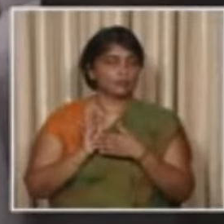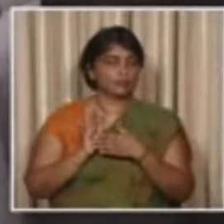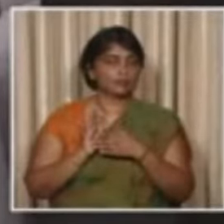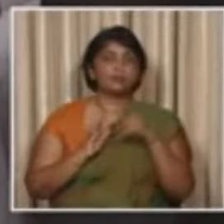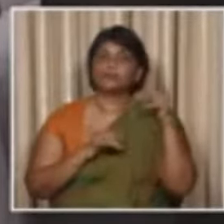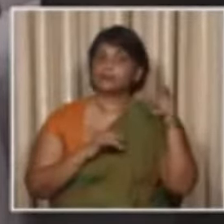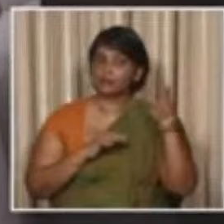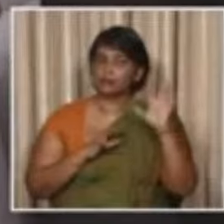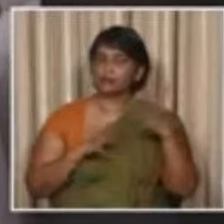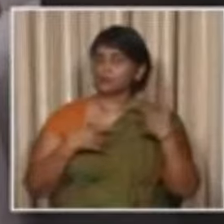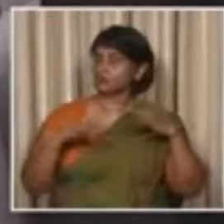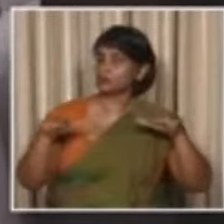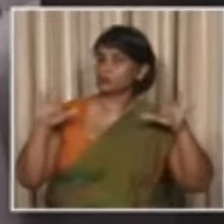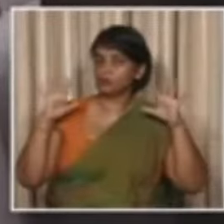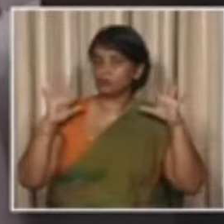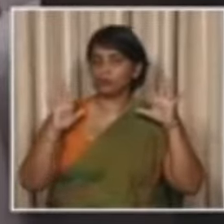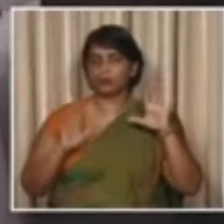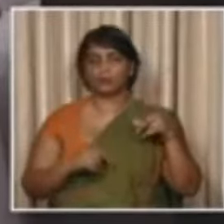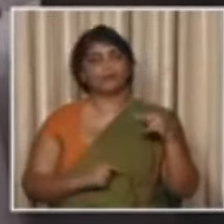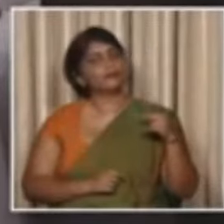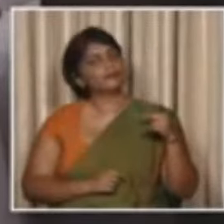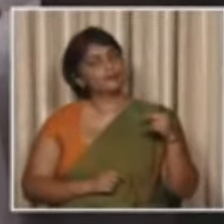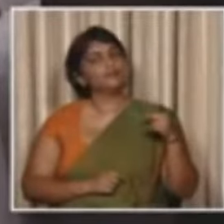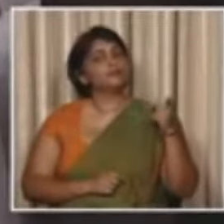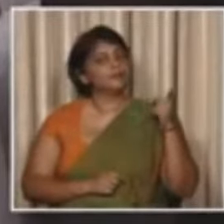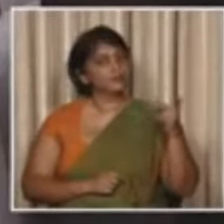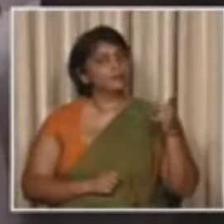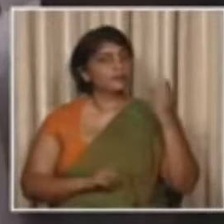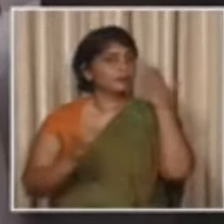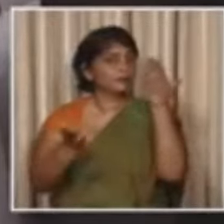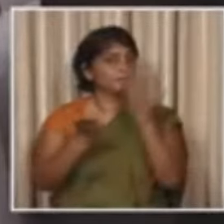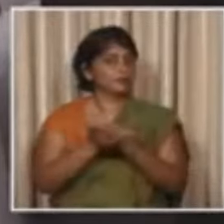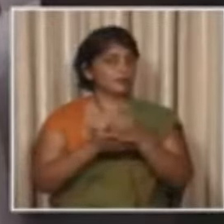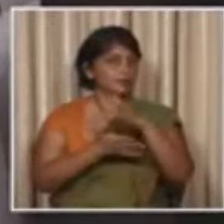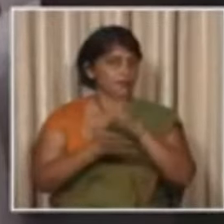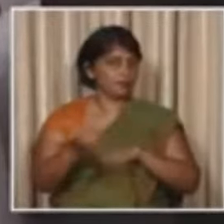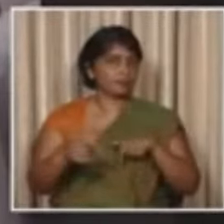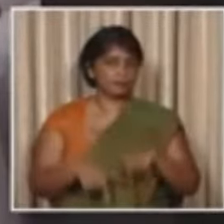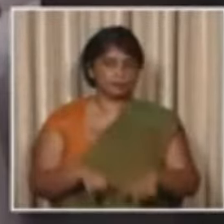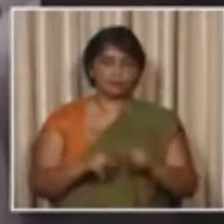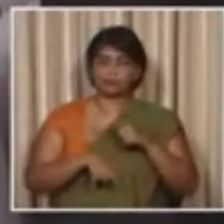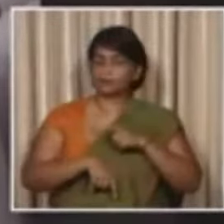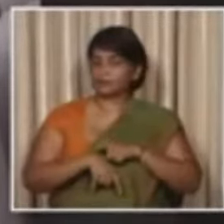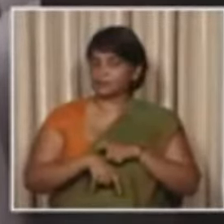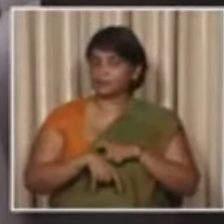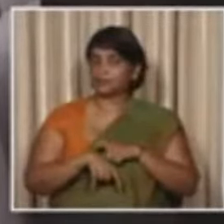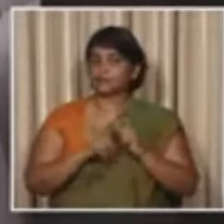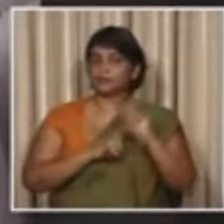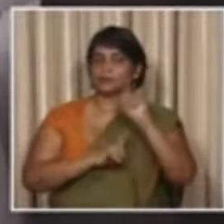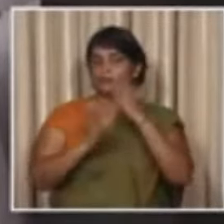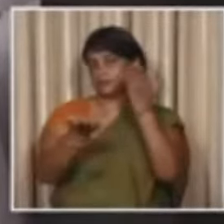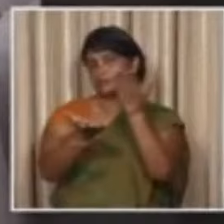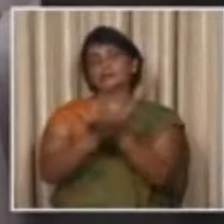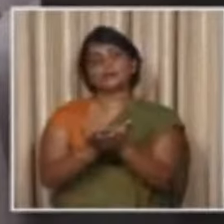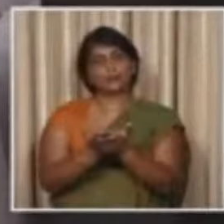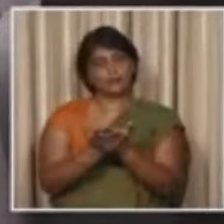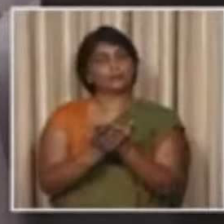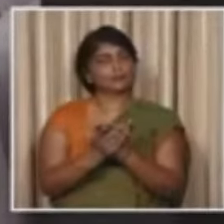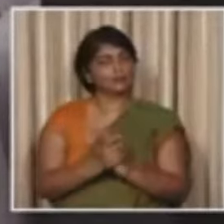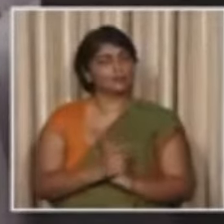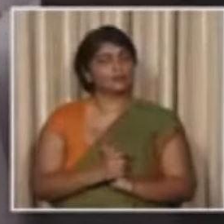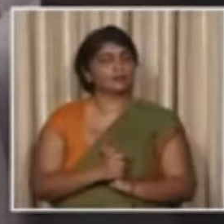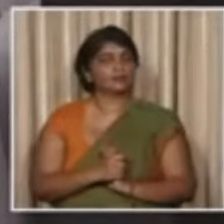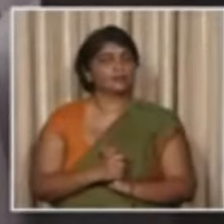ඒ අය විමතියට පත් වෙලා තිබෙනවා. ඒ අය ඉදිරිපත් කරපු ලිපි මම මේ අවස්ථාවේ සභාගත කරනවා, හැන්සර්ගත